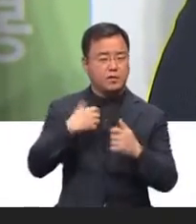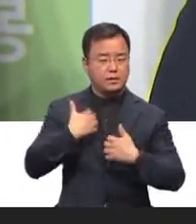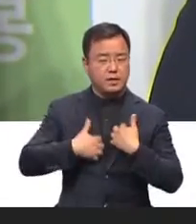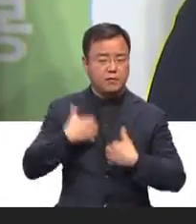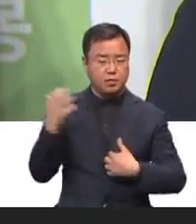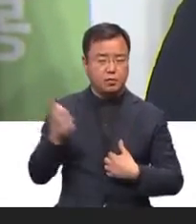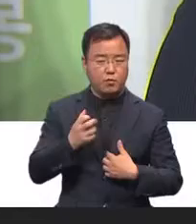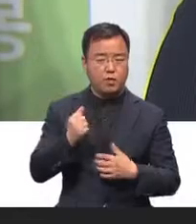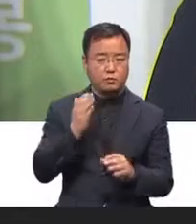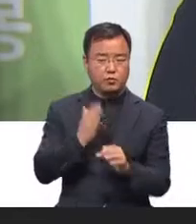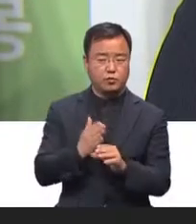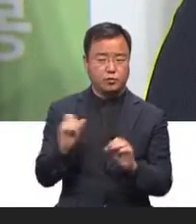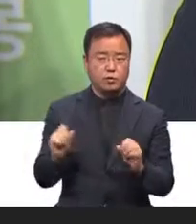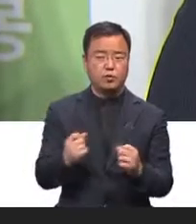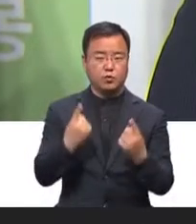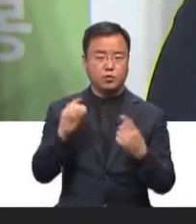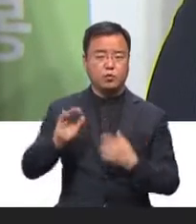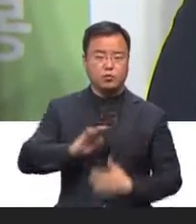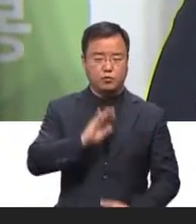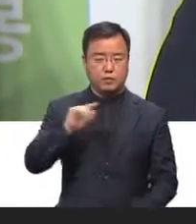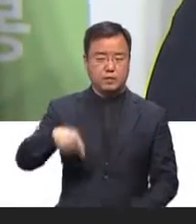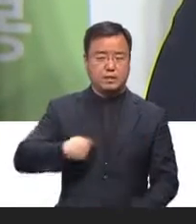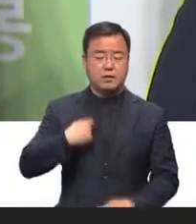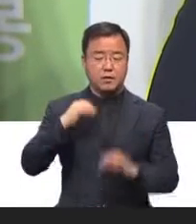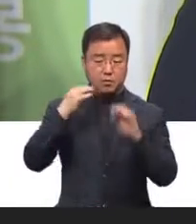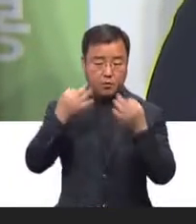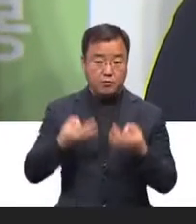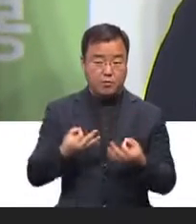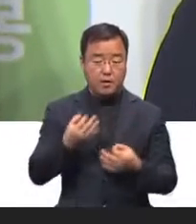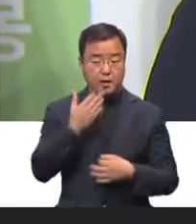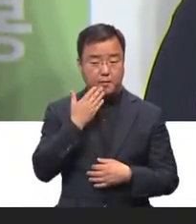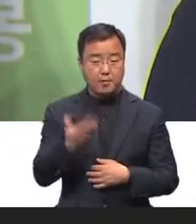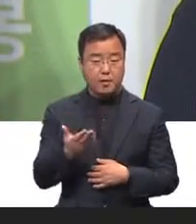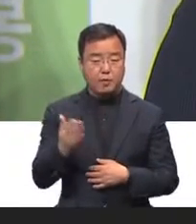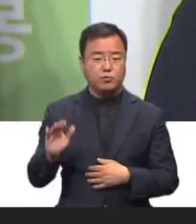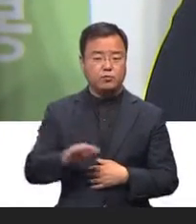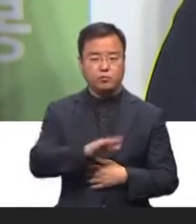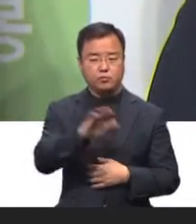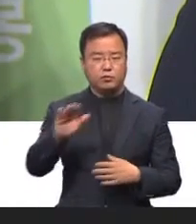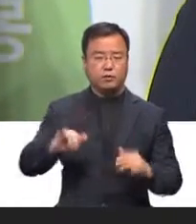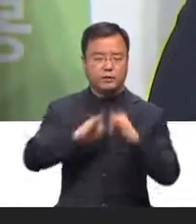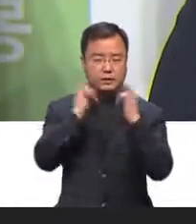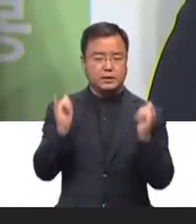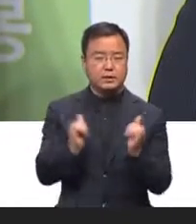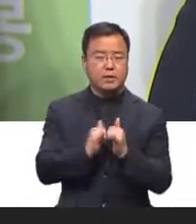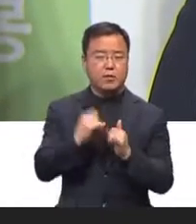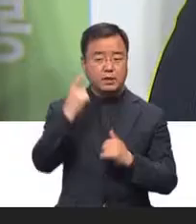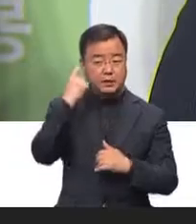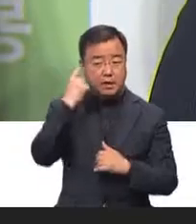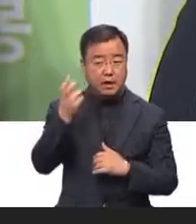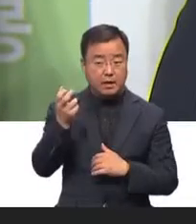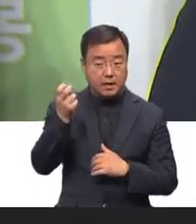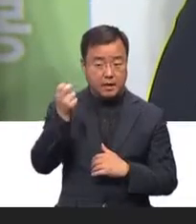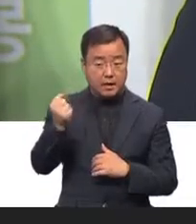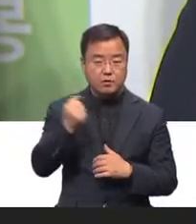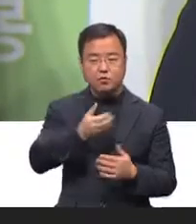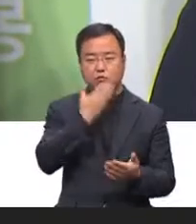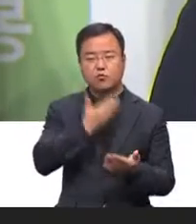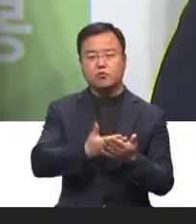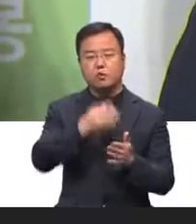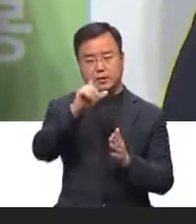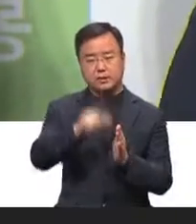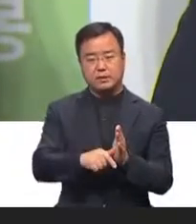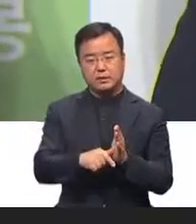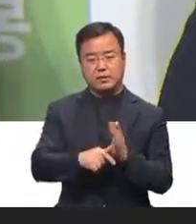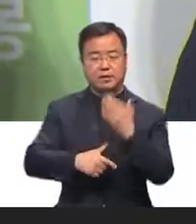느끼면서 또 어우 우리 자신도 되돌아 볼 수 있고 우리 사회를 도 생각해 볼 수 있는 그런 그건 좀 소중한 어떤 시간이 되는